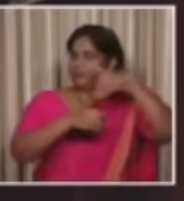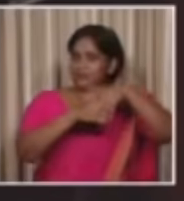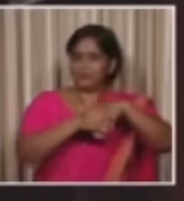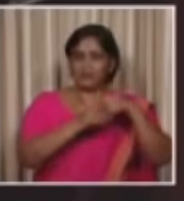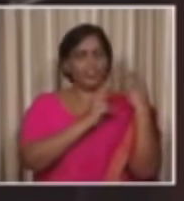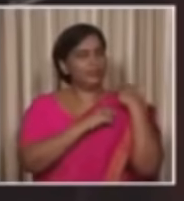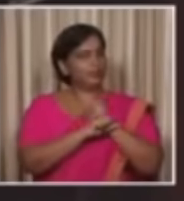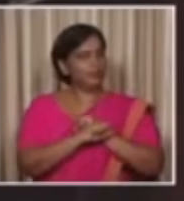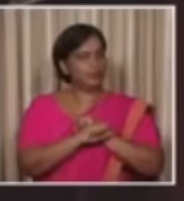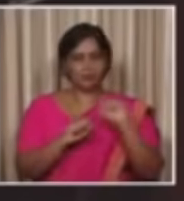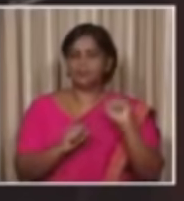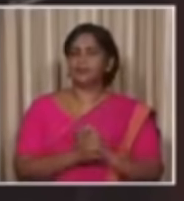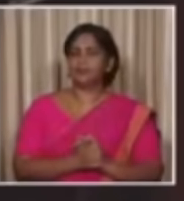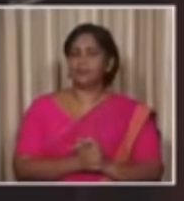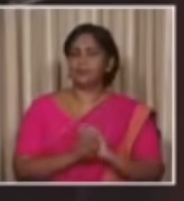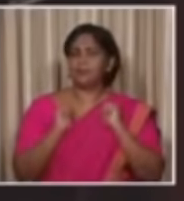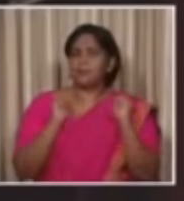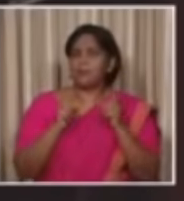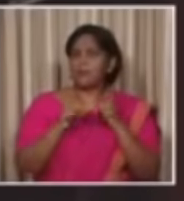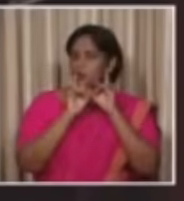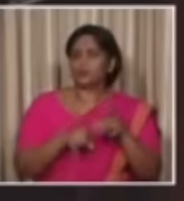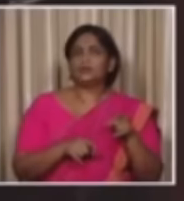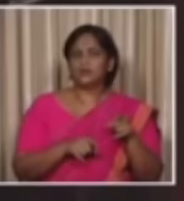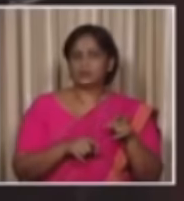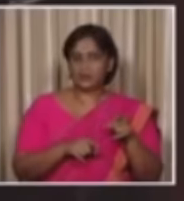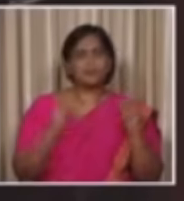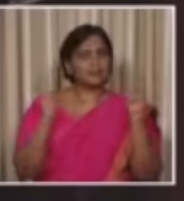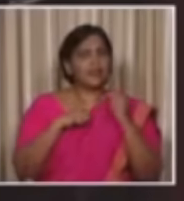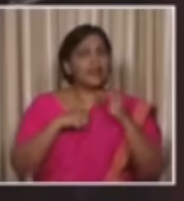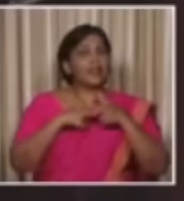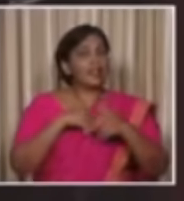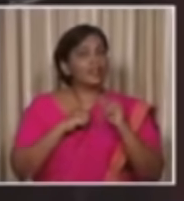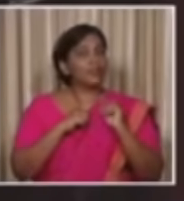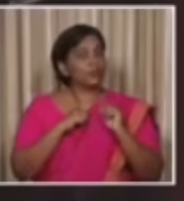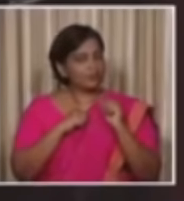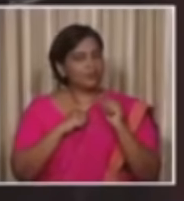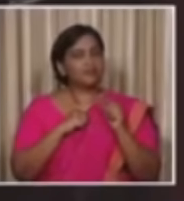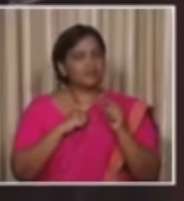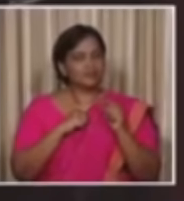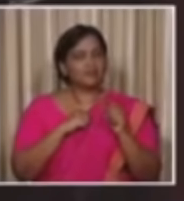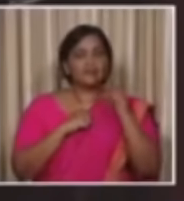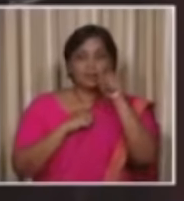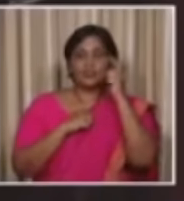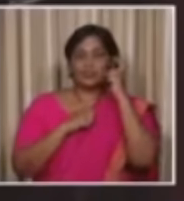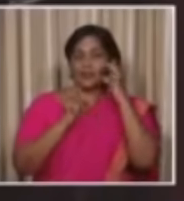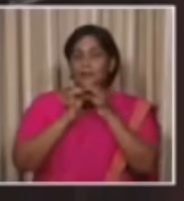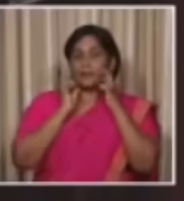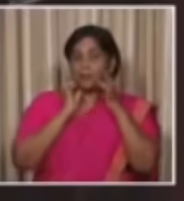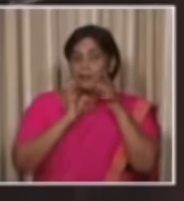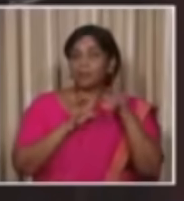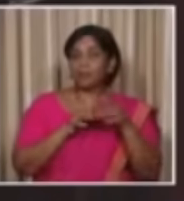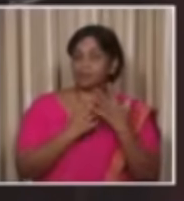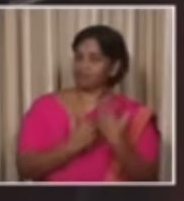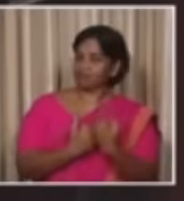තනතුරක් දරන්නෙත් නැහැ. ඇයි මෙච්චර බය? බය වෙන්න හේතුව තමයි ඉතින් එතුමාලා දන්නවා බැසිල් රාජපක්ෂ දෙයක්